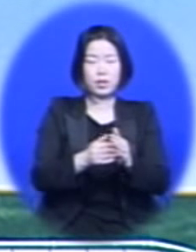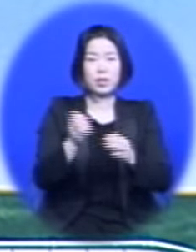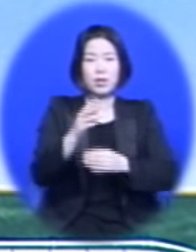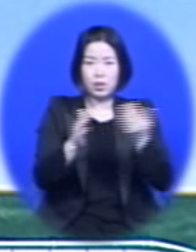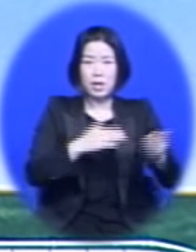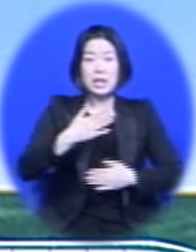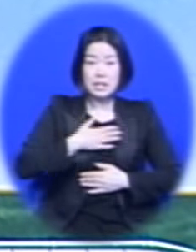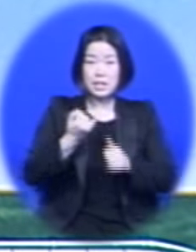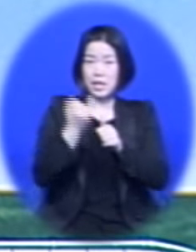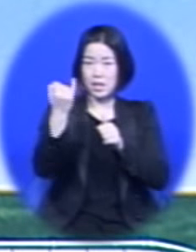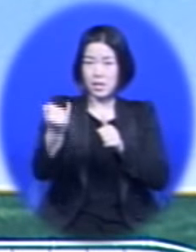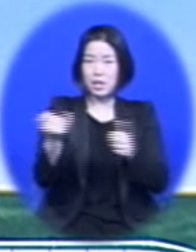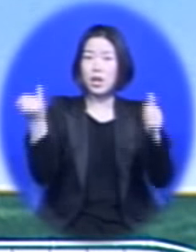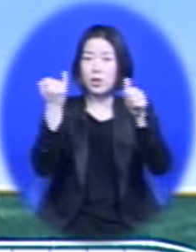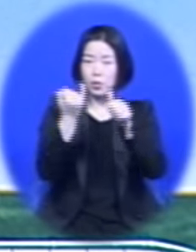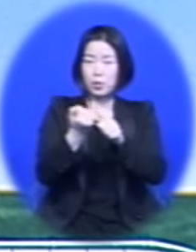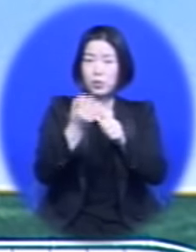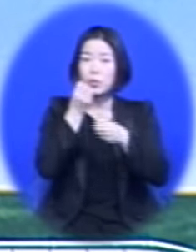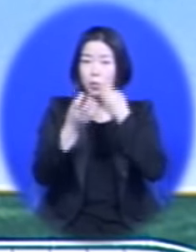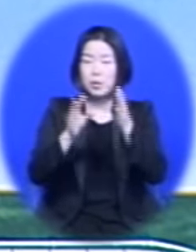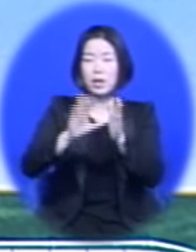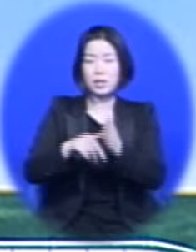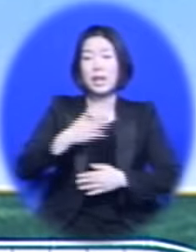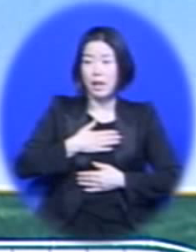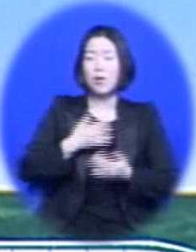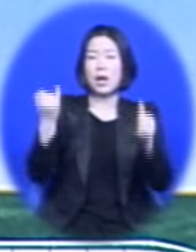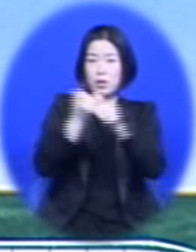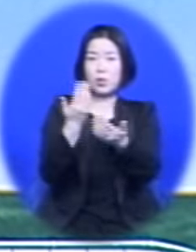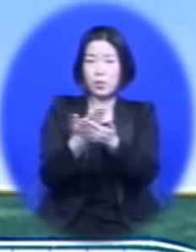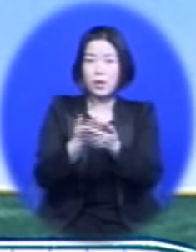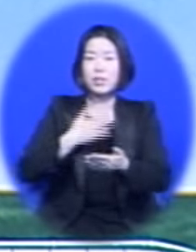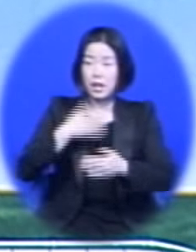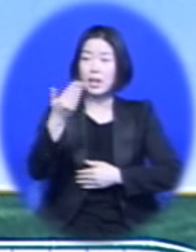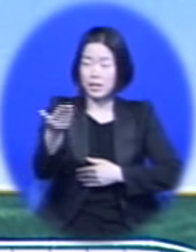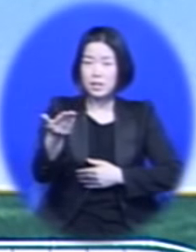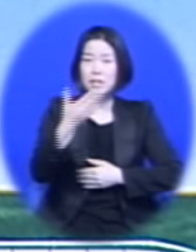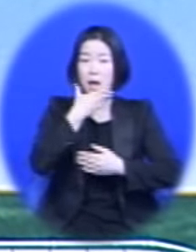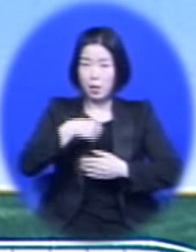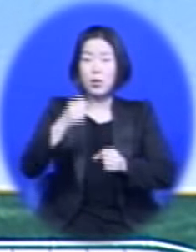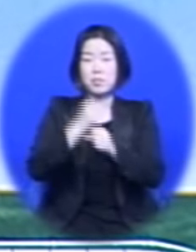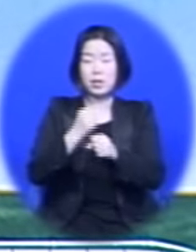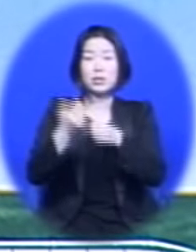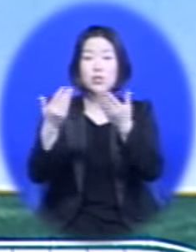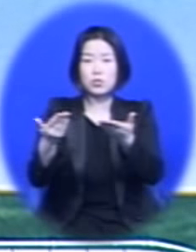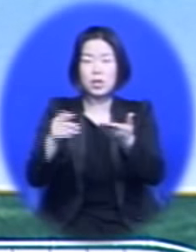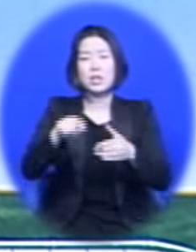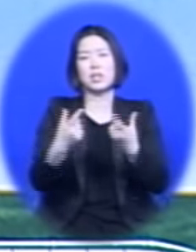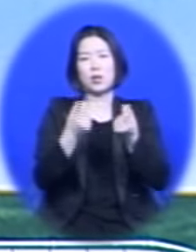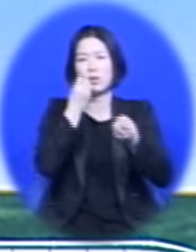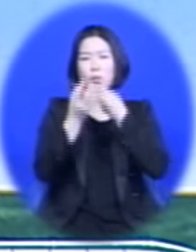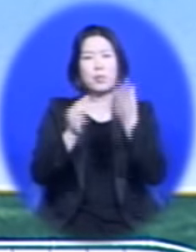결혼해달라고 프로포즈 할 때 나와 결혼해 주세요, 내가 당신을 행복하게 해줄 것입니다, 그런 프로포즈